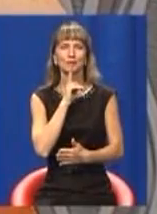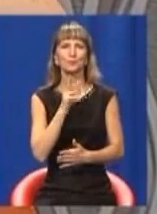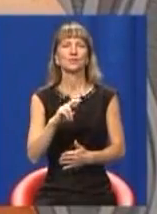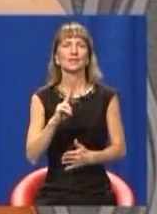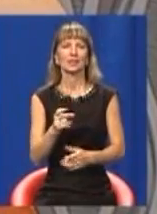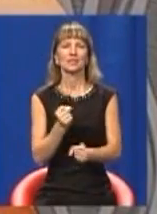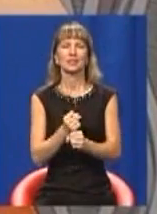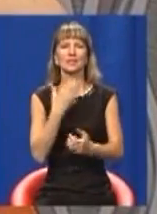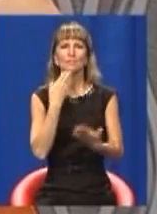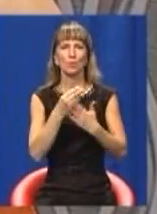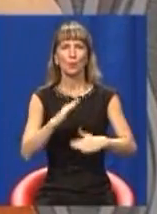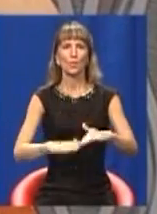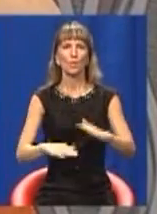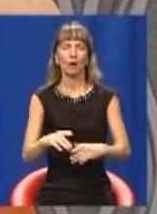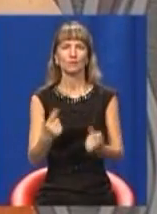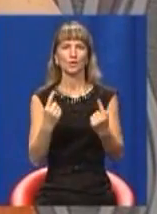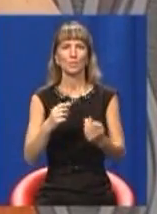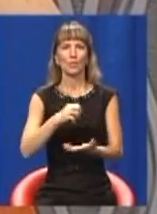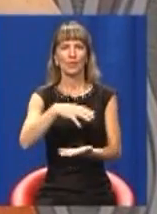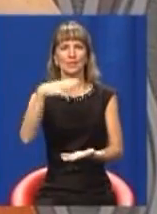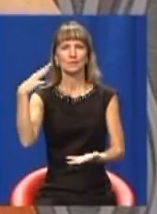як зробити власноруч мега-димовуху.